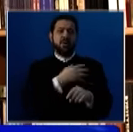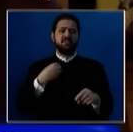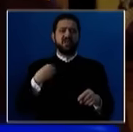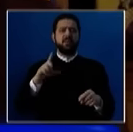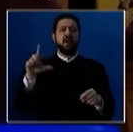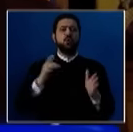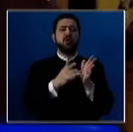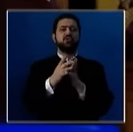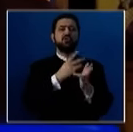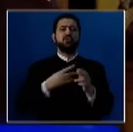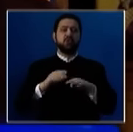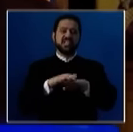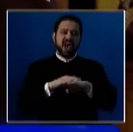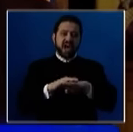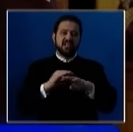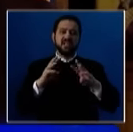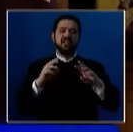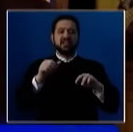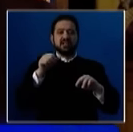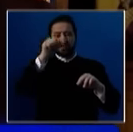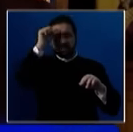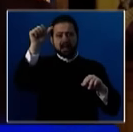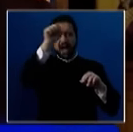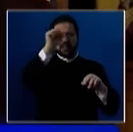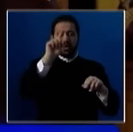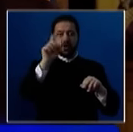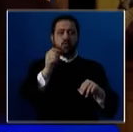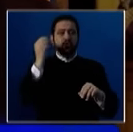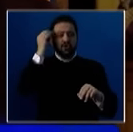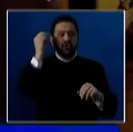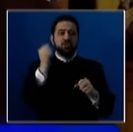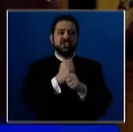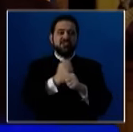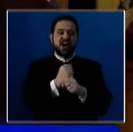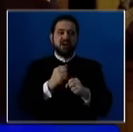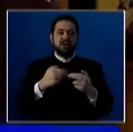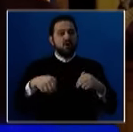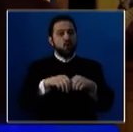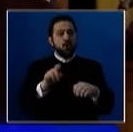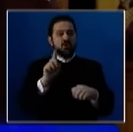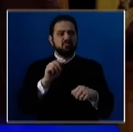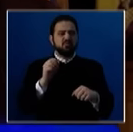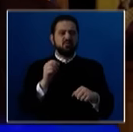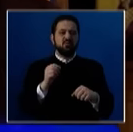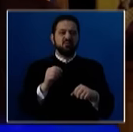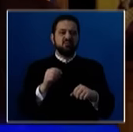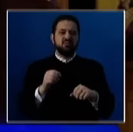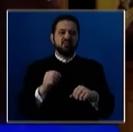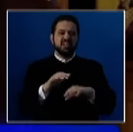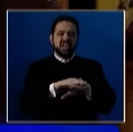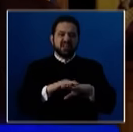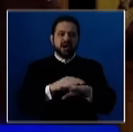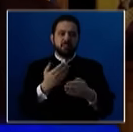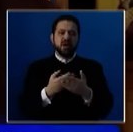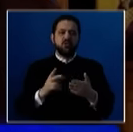Mântuitorului: iartă-lor că nu știu ce fac, noi chiar nu știm ce facem. Nu iertăm, suntem răutăcioși pentru că nu știm,